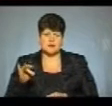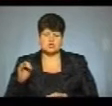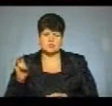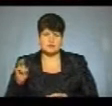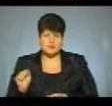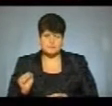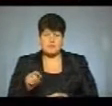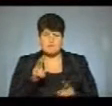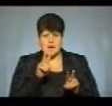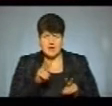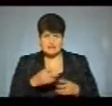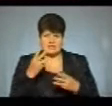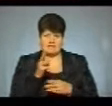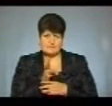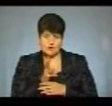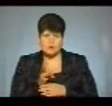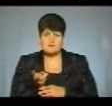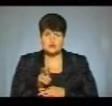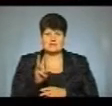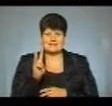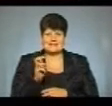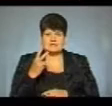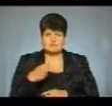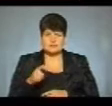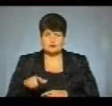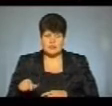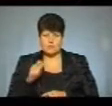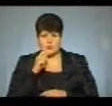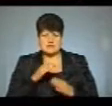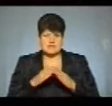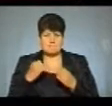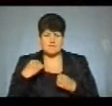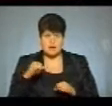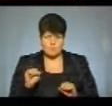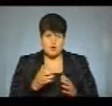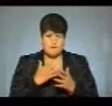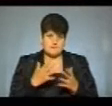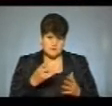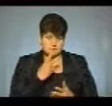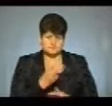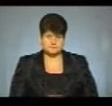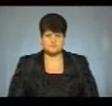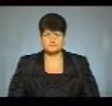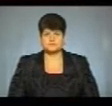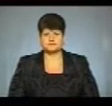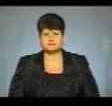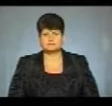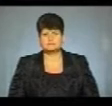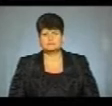словами, переглянути відеоролик прийшли 320 глядачів «Український дім Перемога». Більше про це Богдан Буденчук розповість.